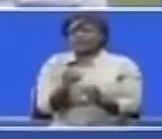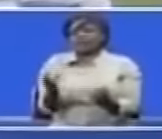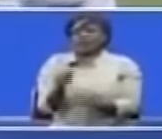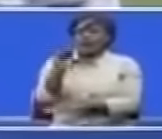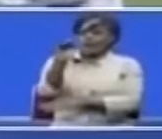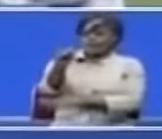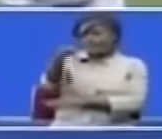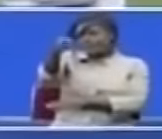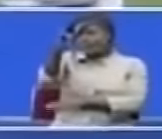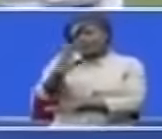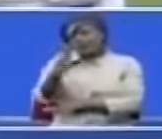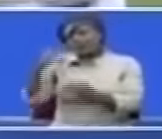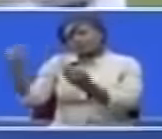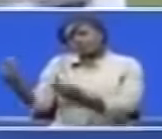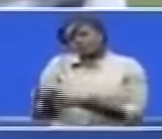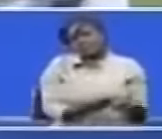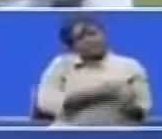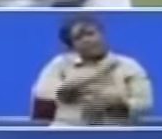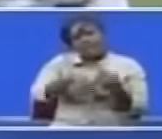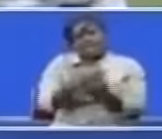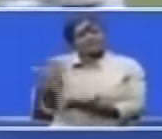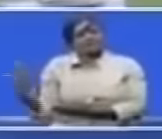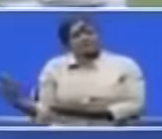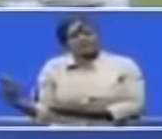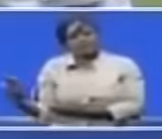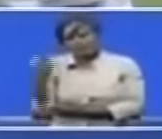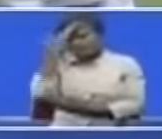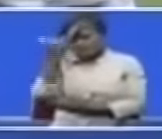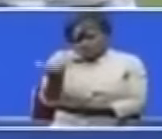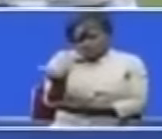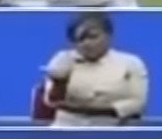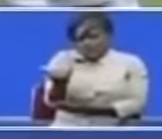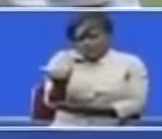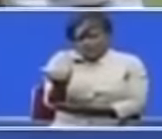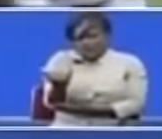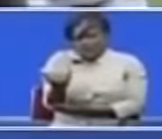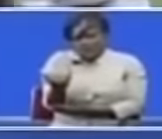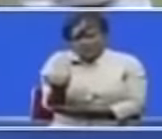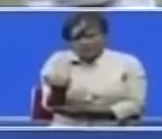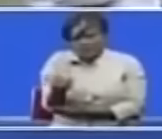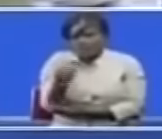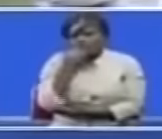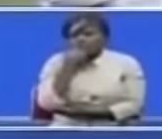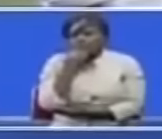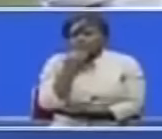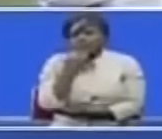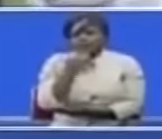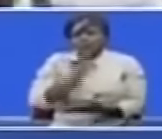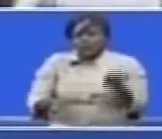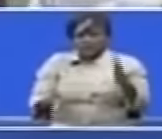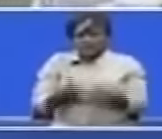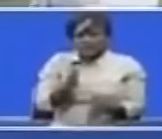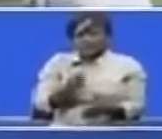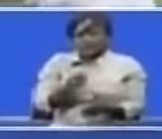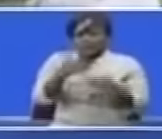Tunaomba tu Mungu aletee watoto kila kitu, sababu mtu kama Ismail hawistafuna kitu bila mkate.